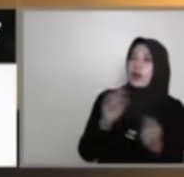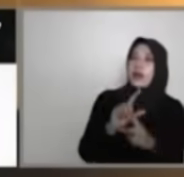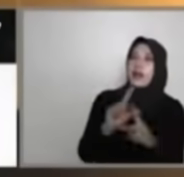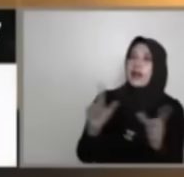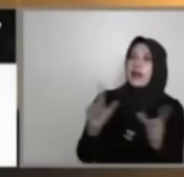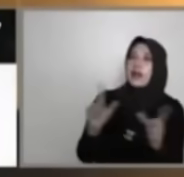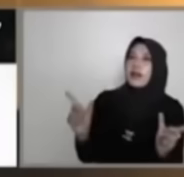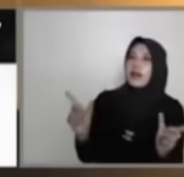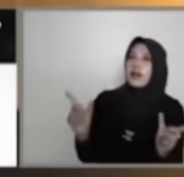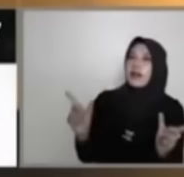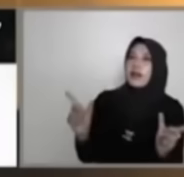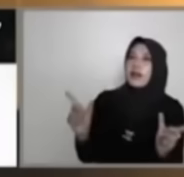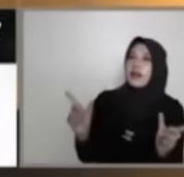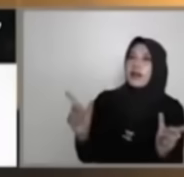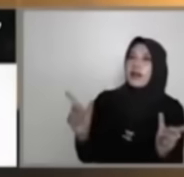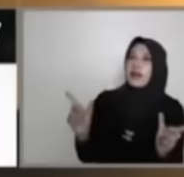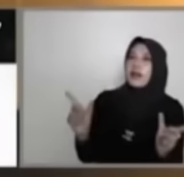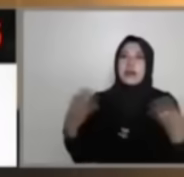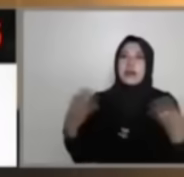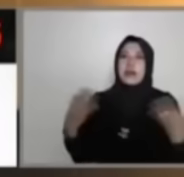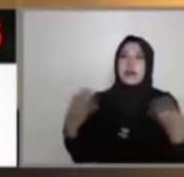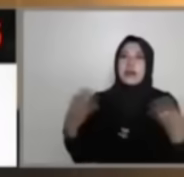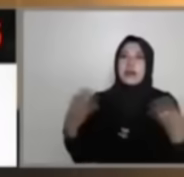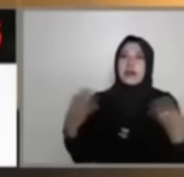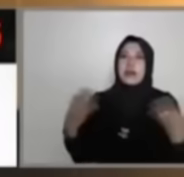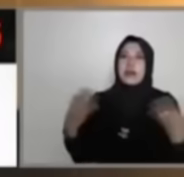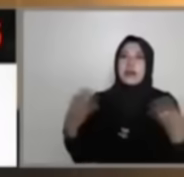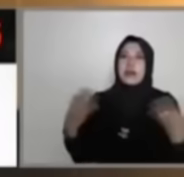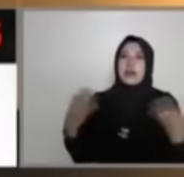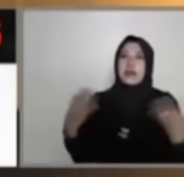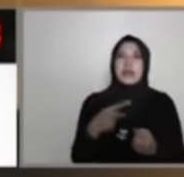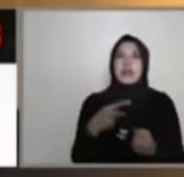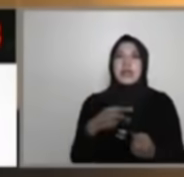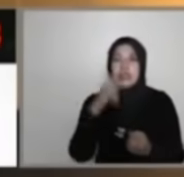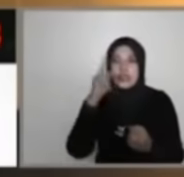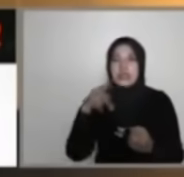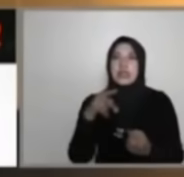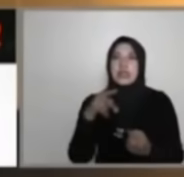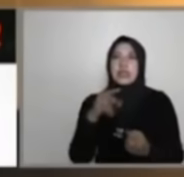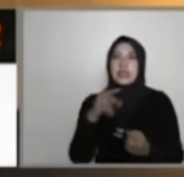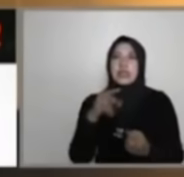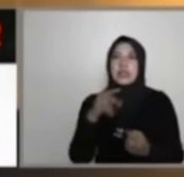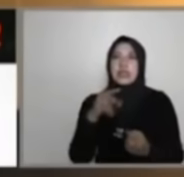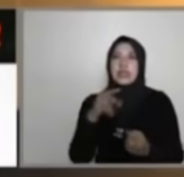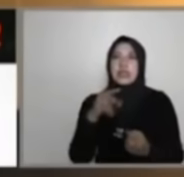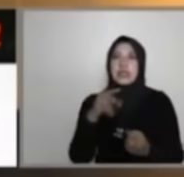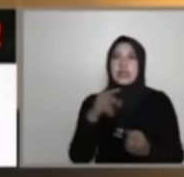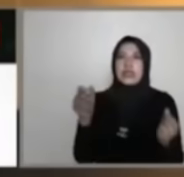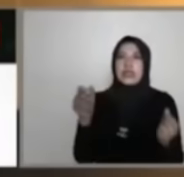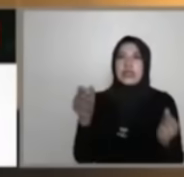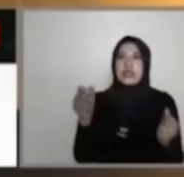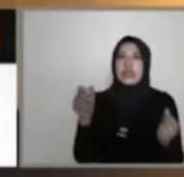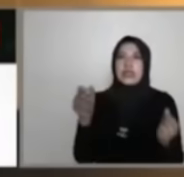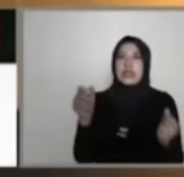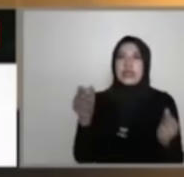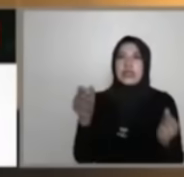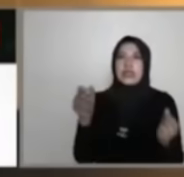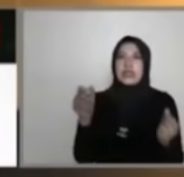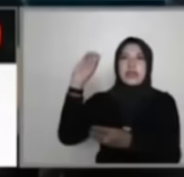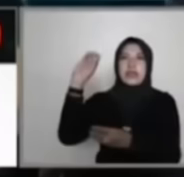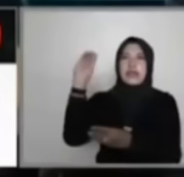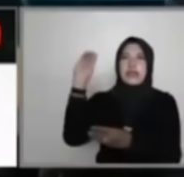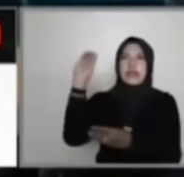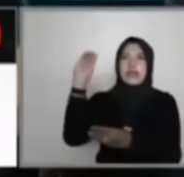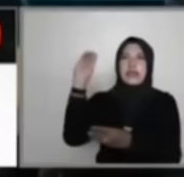orang lain berbicara apa, tetapi kami punya komunikasi khusus dengan pemerintah pusat